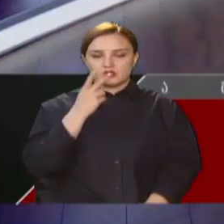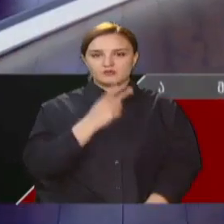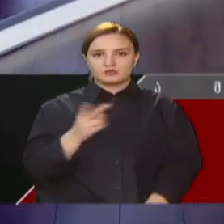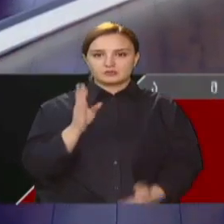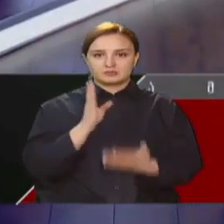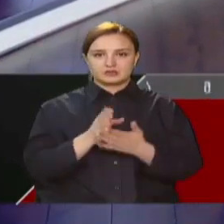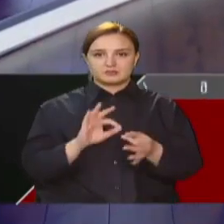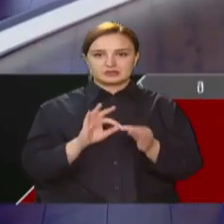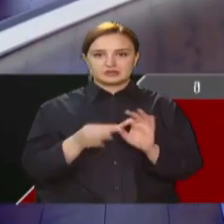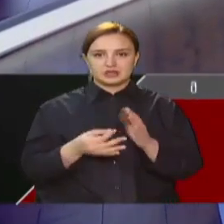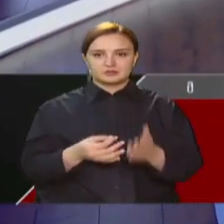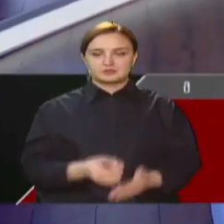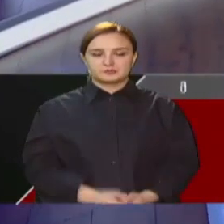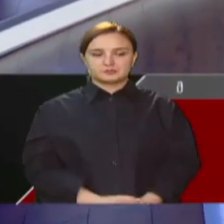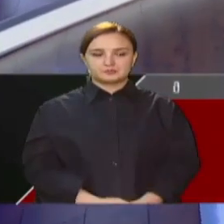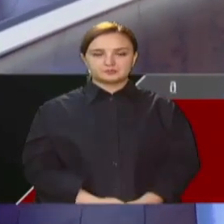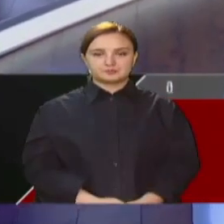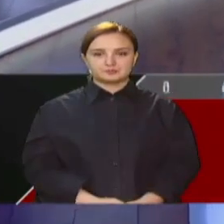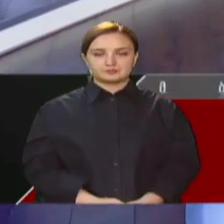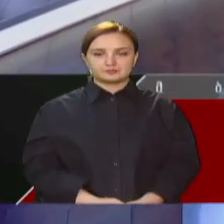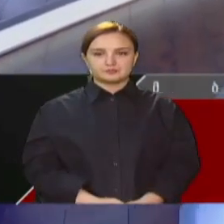პირდაპირ ეთერში ვთავთ.